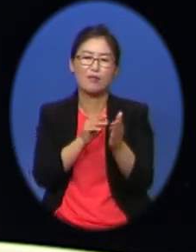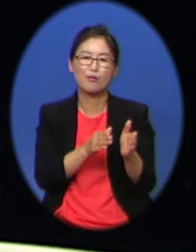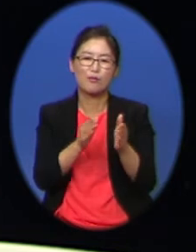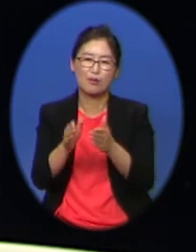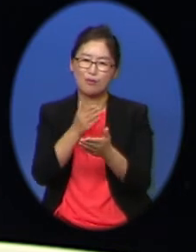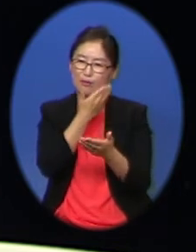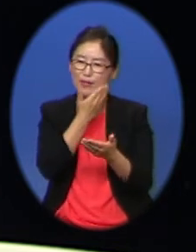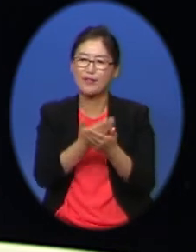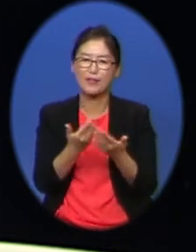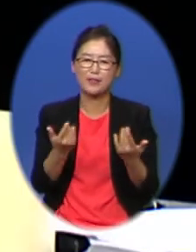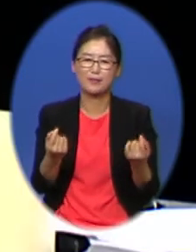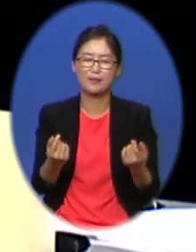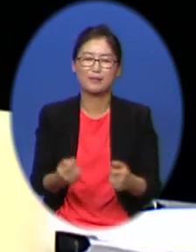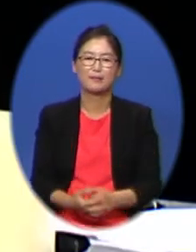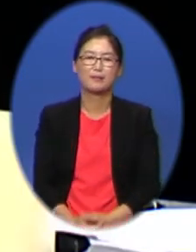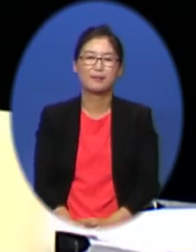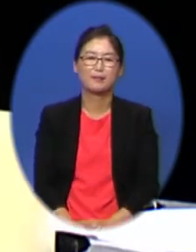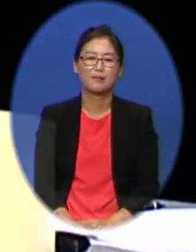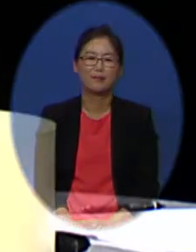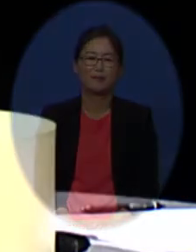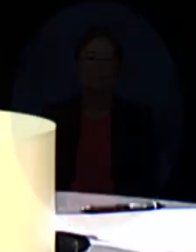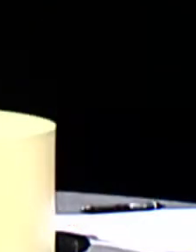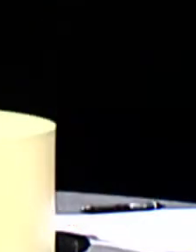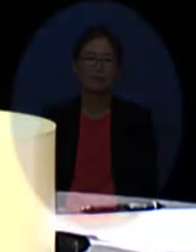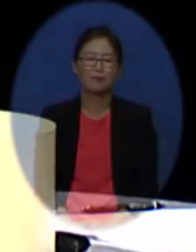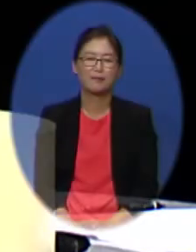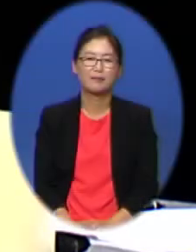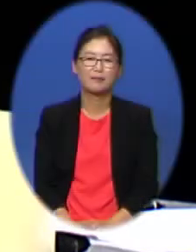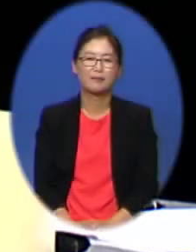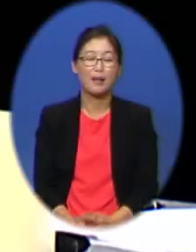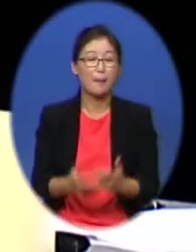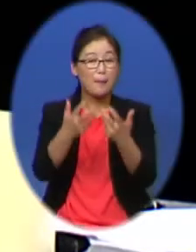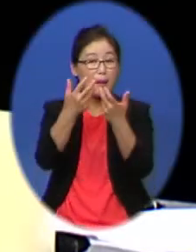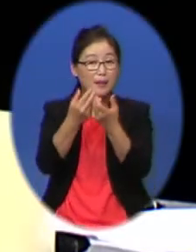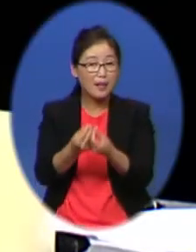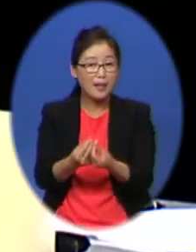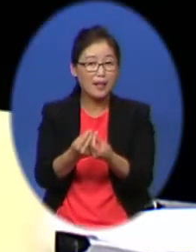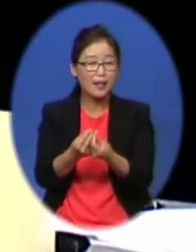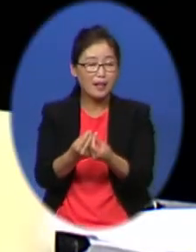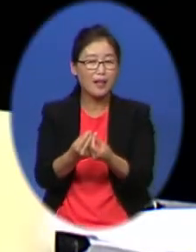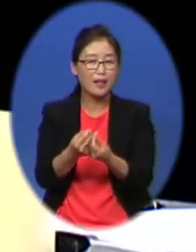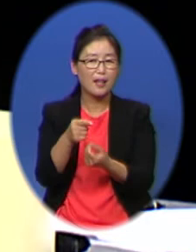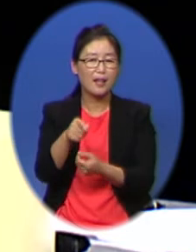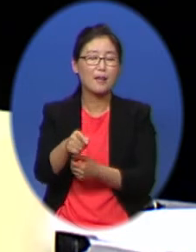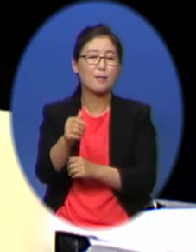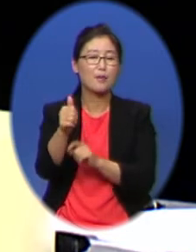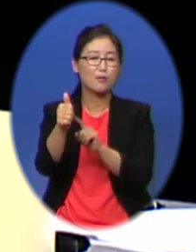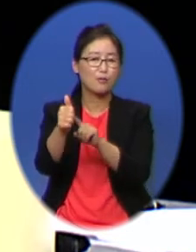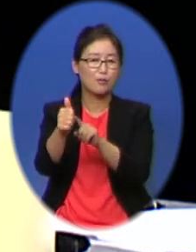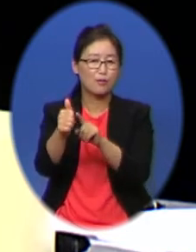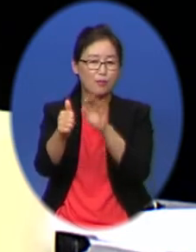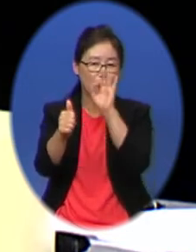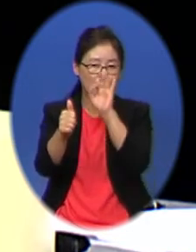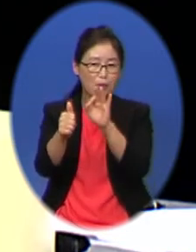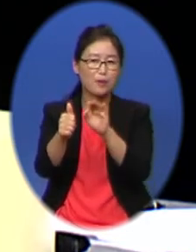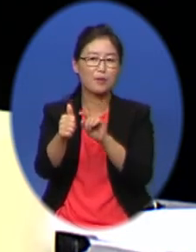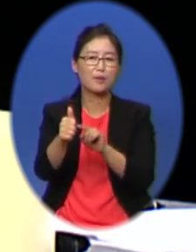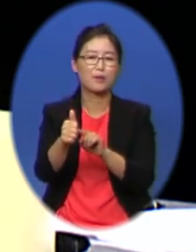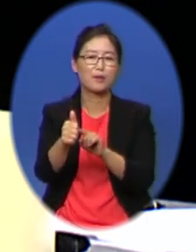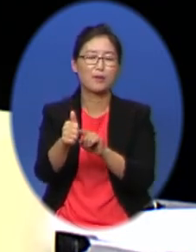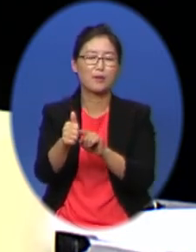생각이 듭니다. 예. 자, 우리 사연의 주인공 같은 분은 지금 현재 상태로 봐서는